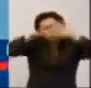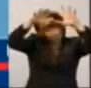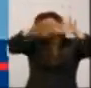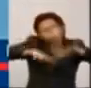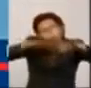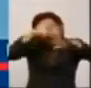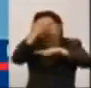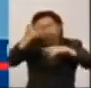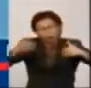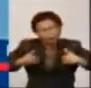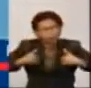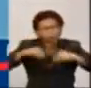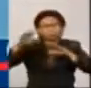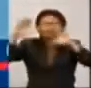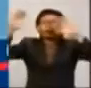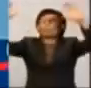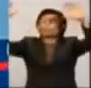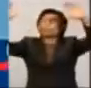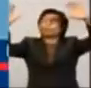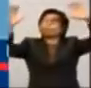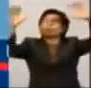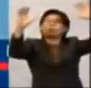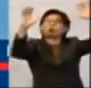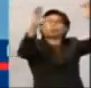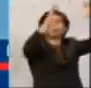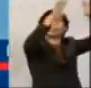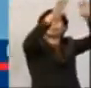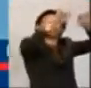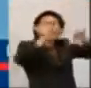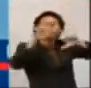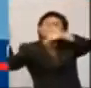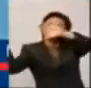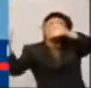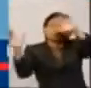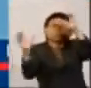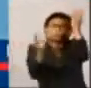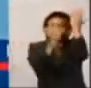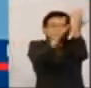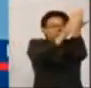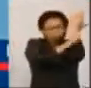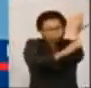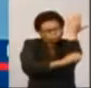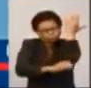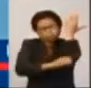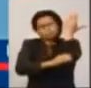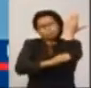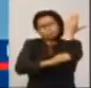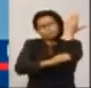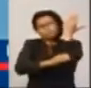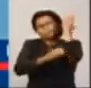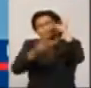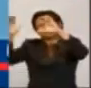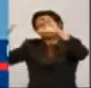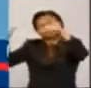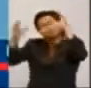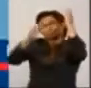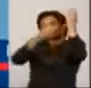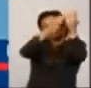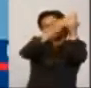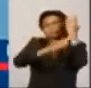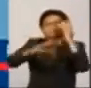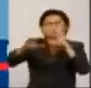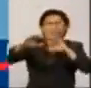Berikut terdapat pergerakan masuk kelompok awan hujan di kawasan perairan ke arah kawasan daratan.